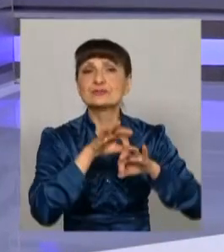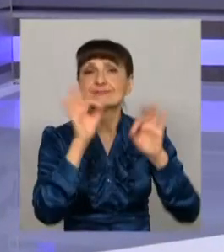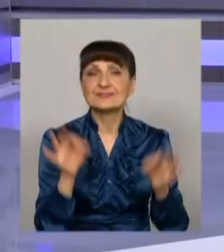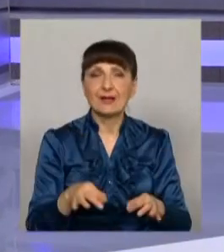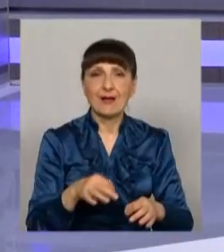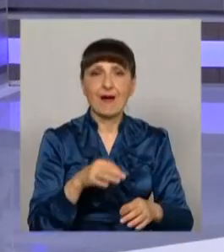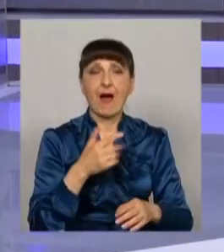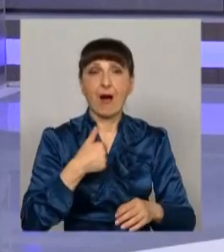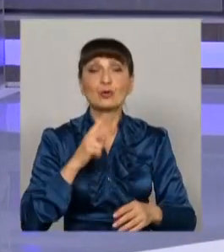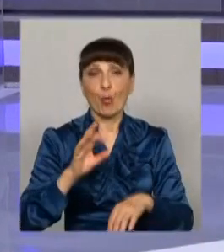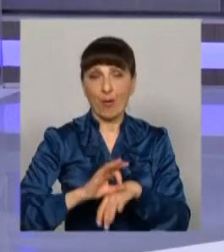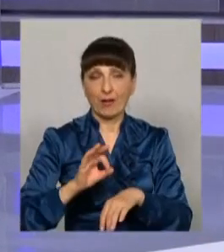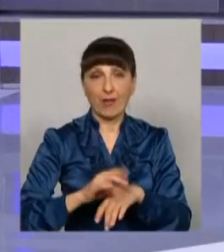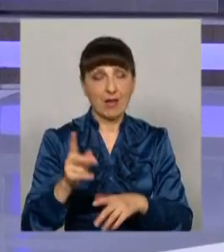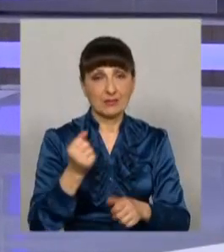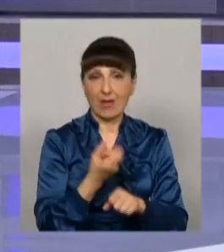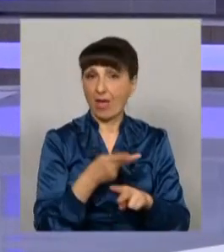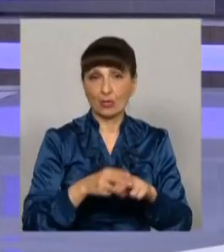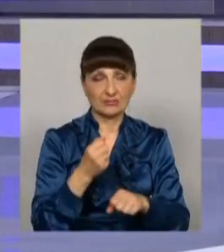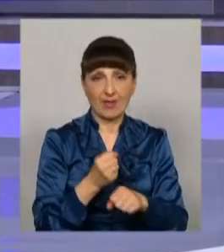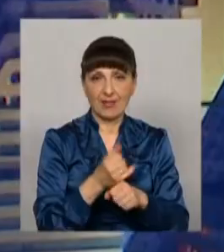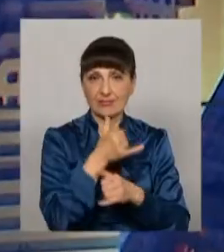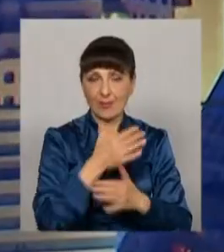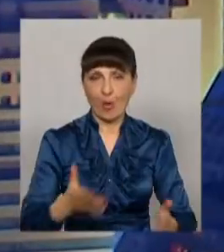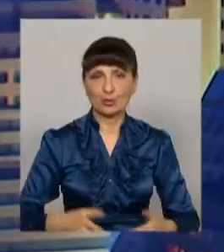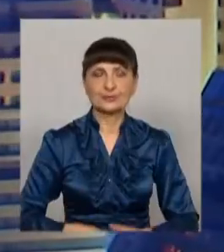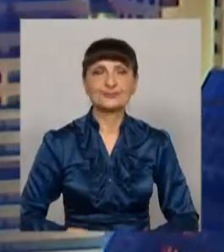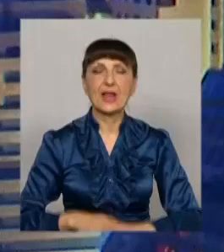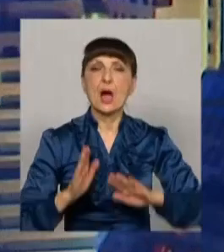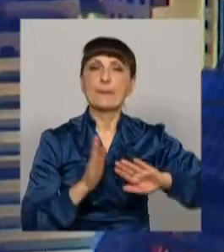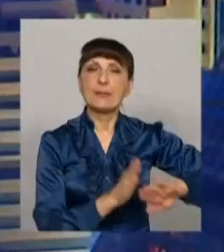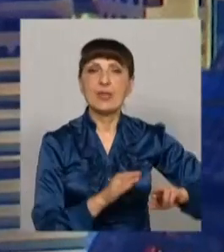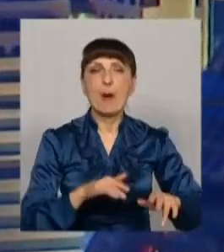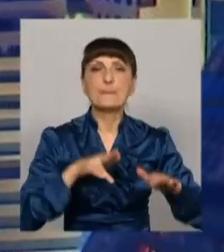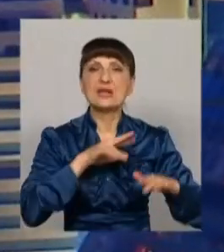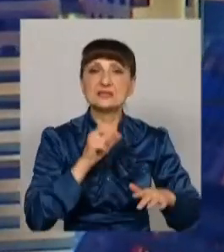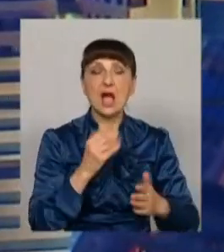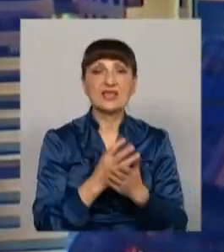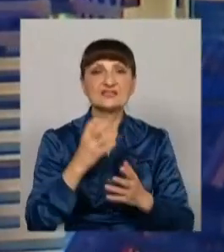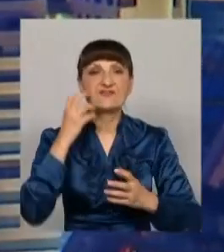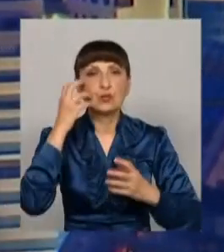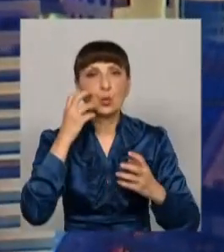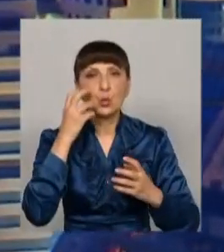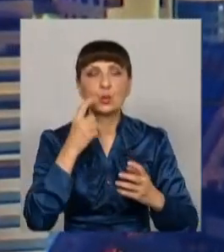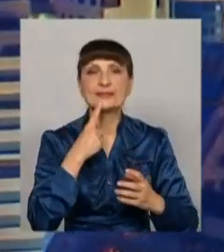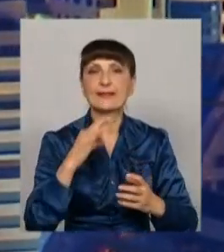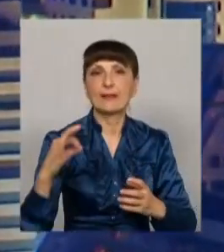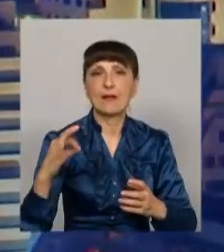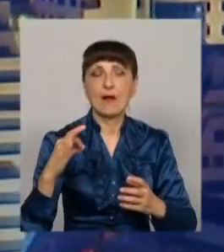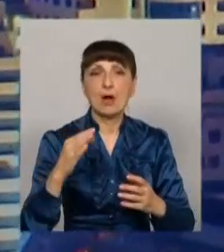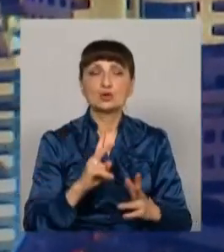больные этого делать не могут. Вот помимо пыльцы растений, да, есть ведь и фрукты, да, вот как не спровоцировать